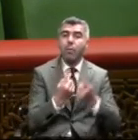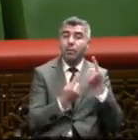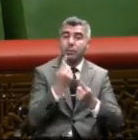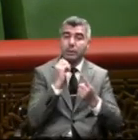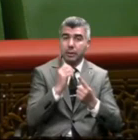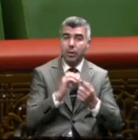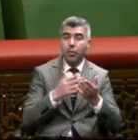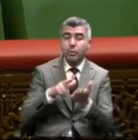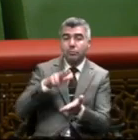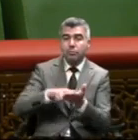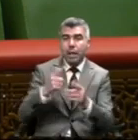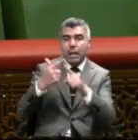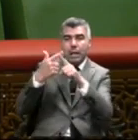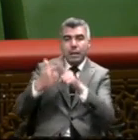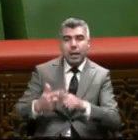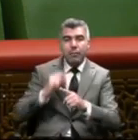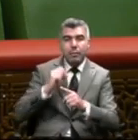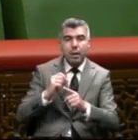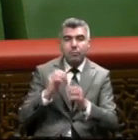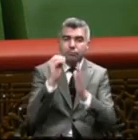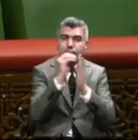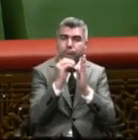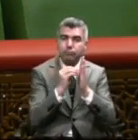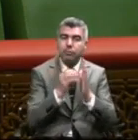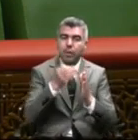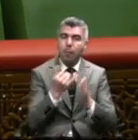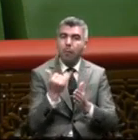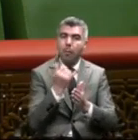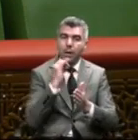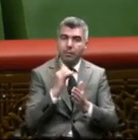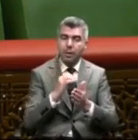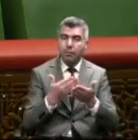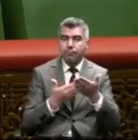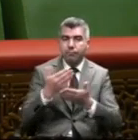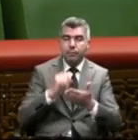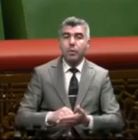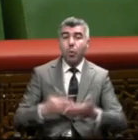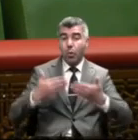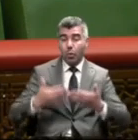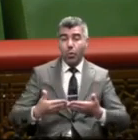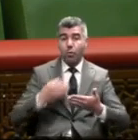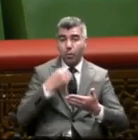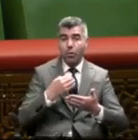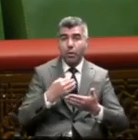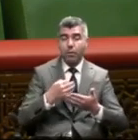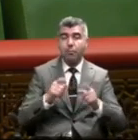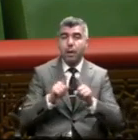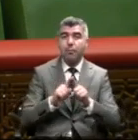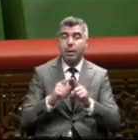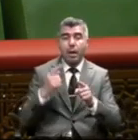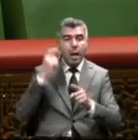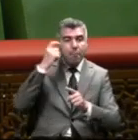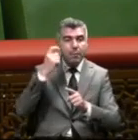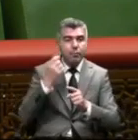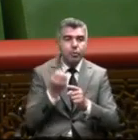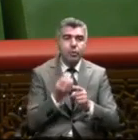ووضع هذه الاعتمادات الاضافيه في مكانها الصحيح وفق حكامه جيده وجب اليوم وبمقاربه تشاركها التفكير